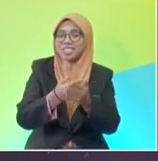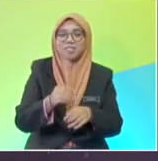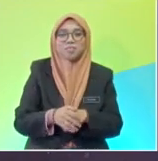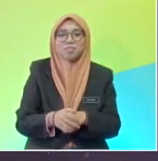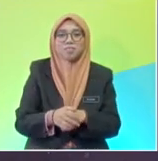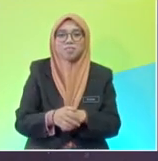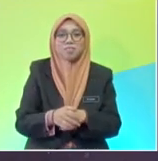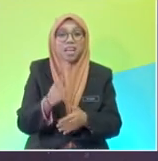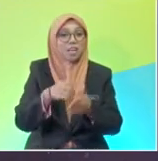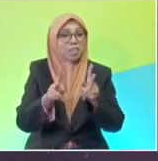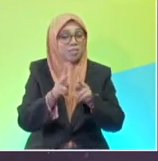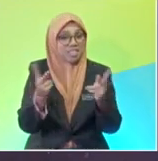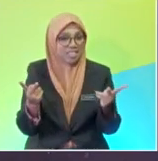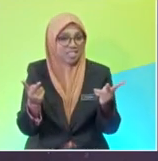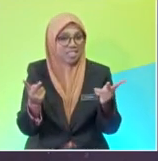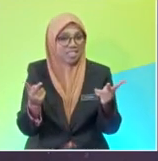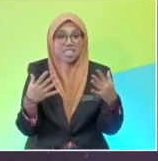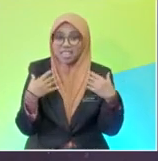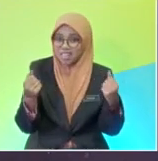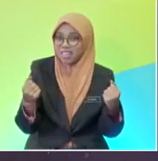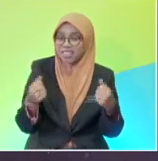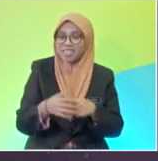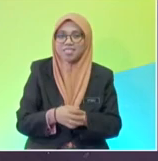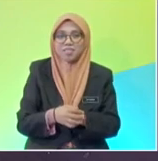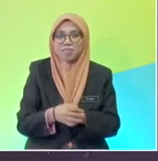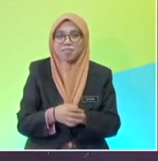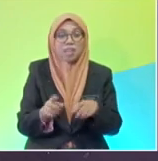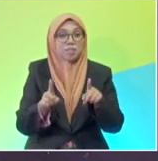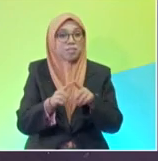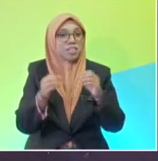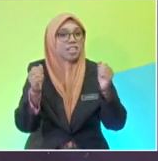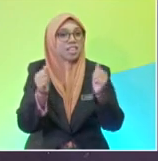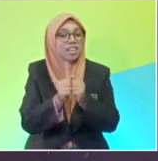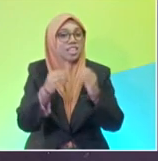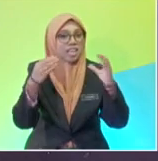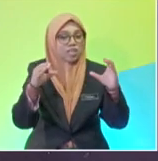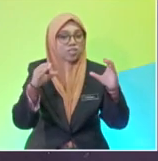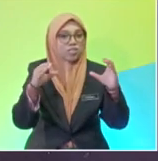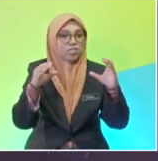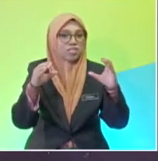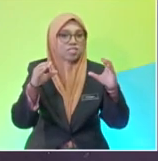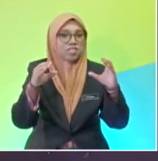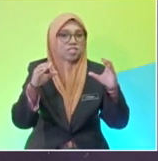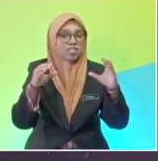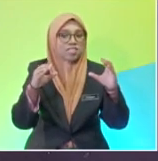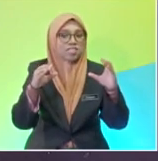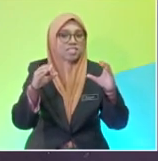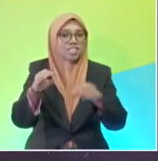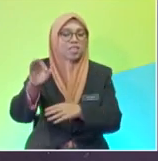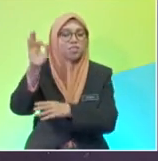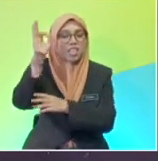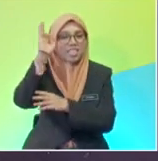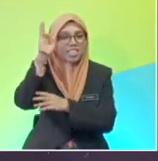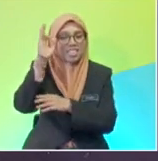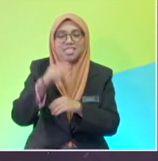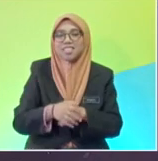khabar Cikgu? Alhamdulillah sihat. Sihat Cikgu ya. Saya bersama dengan Cikgu Ahmad Afiq Afendi atau lebih mesra dengan panggilan Cikgu Fendi. Baik, sebelum